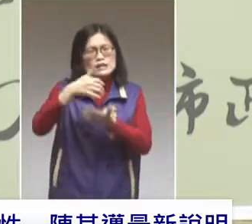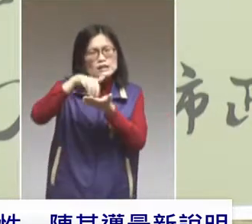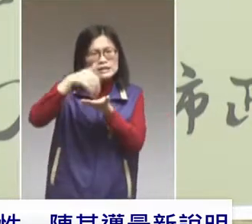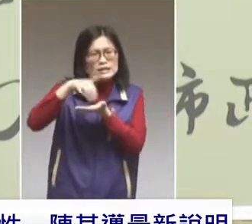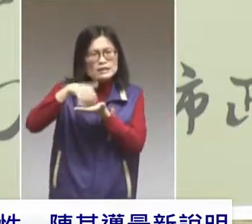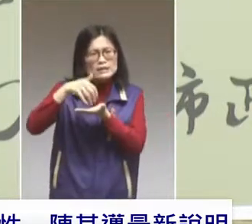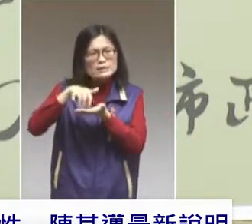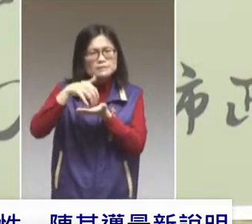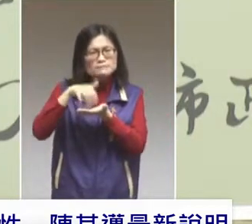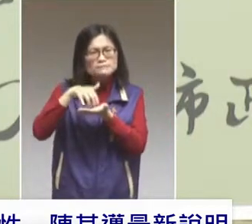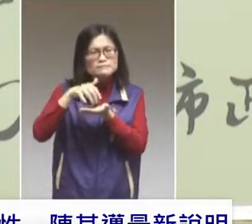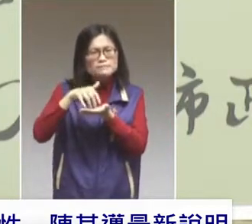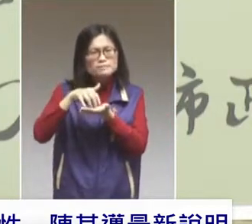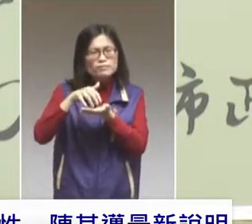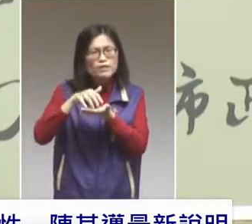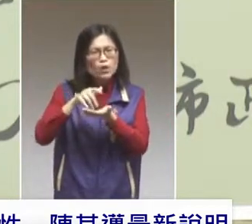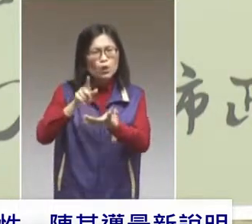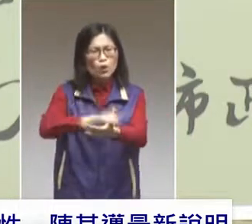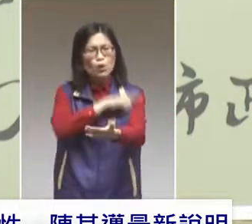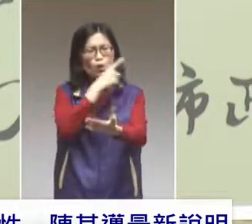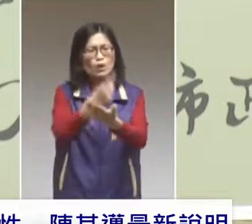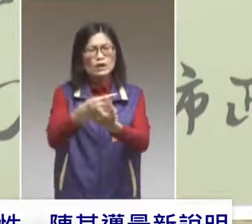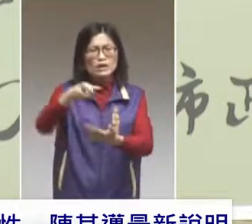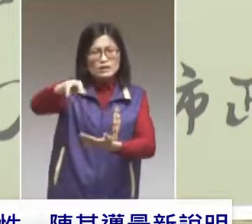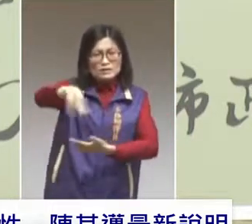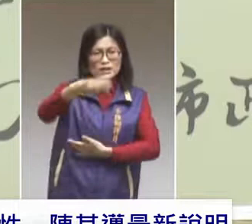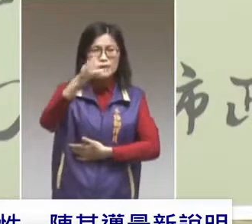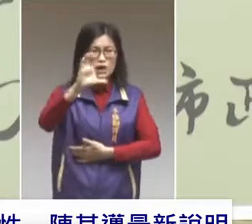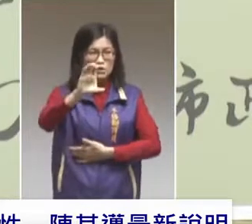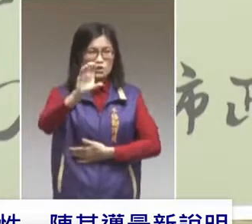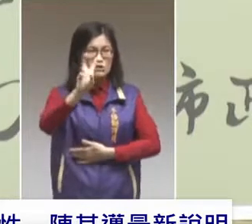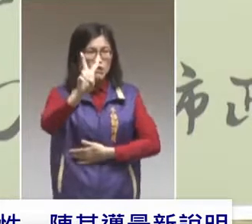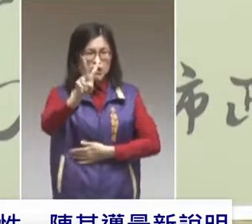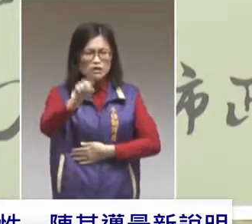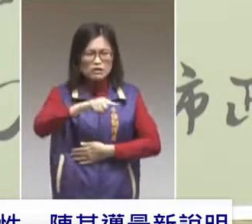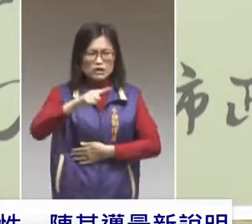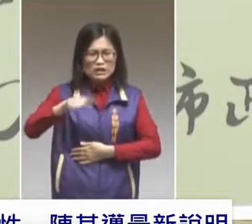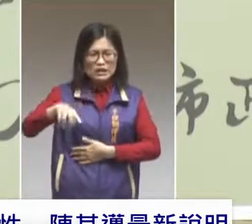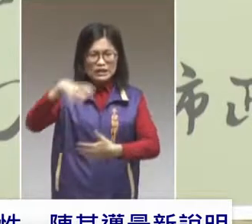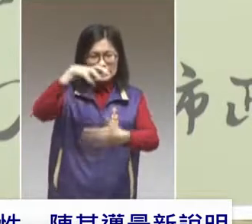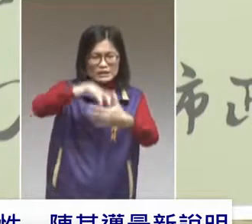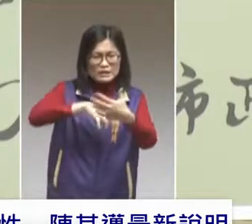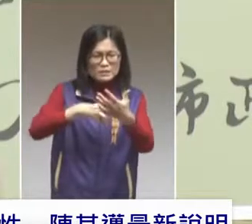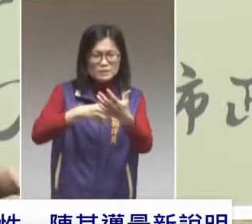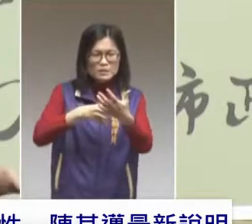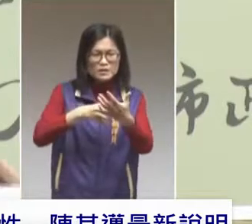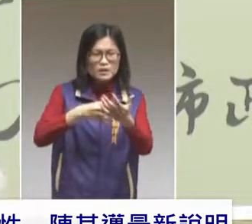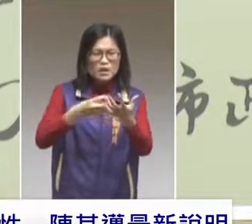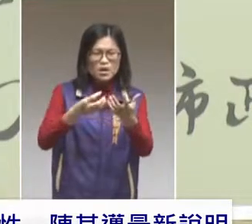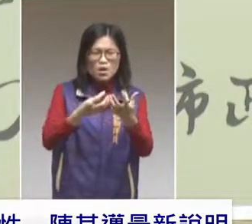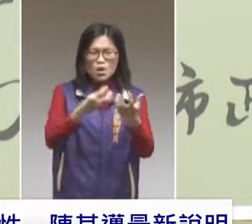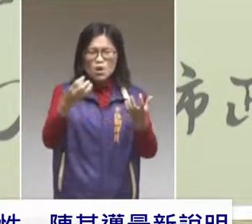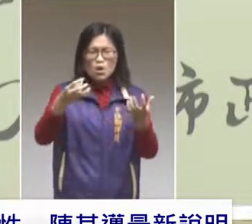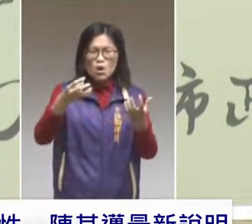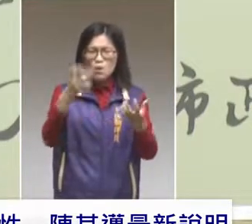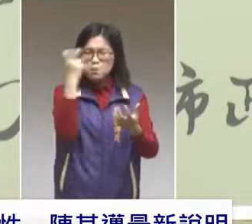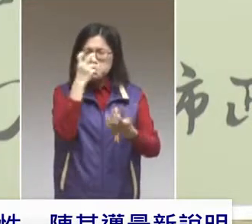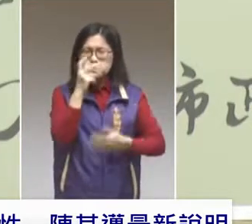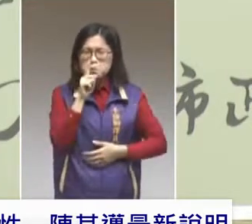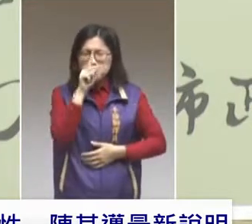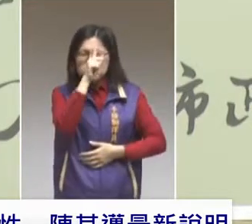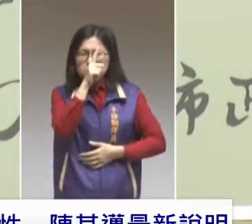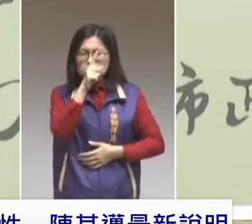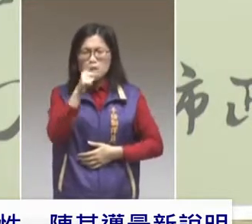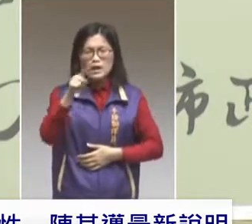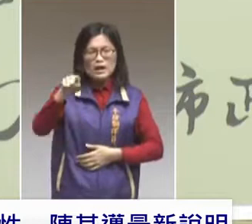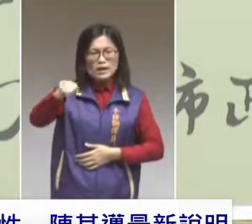以在累计整体的这个392位里面